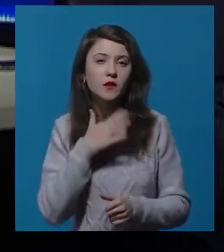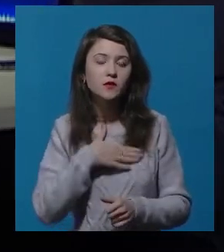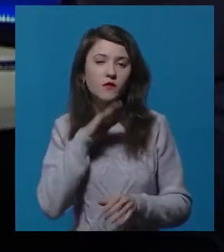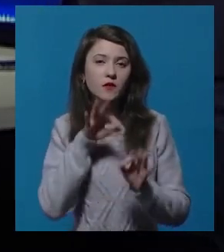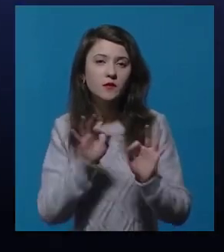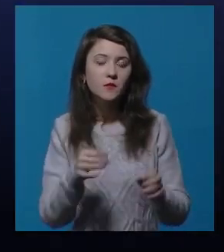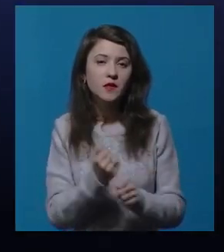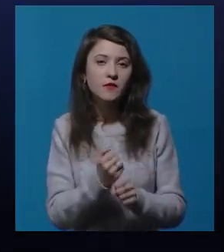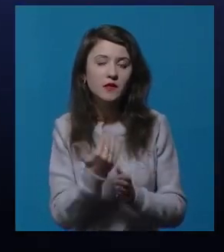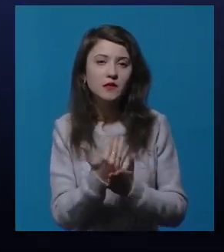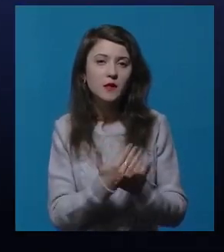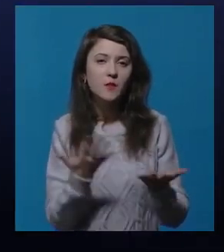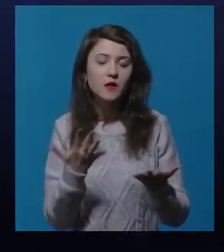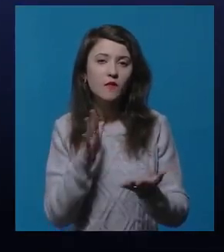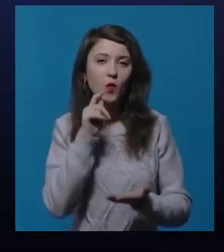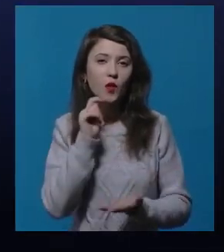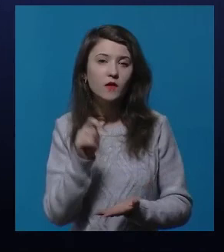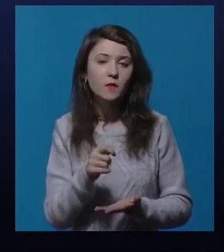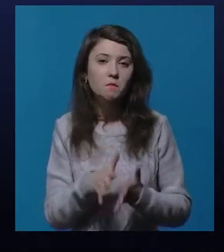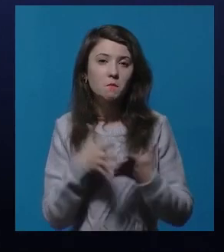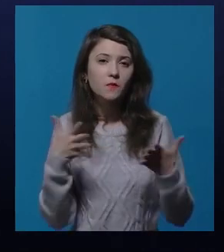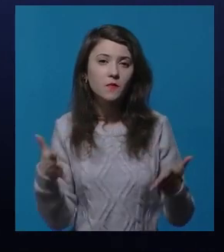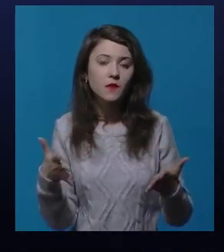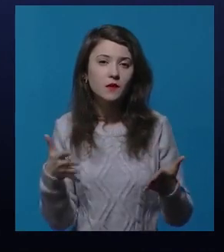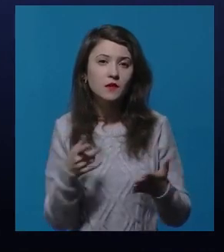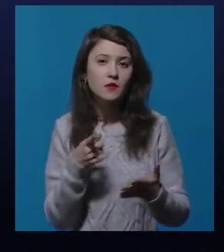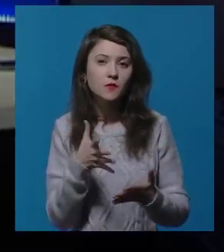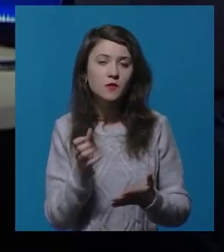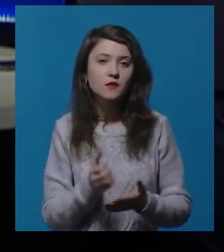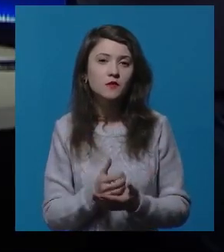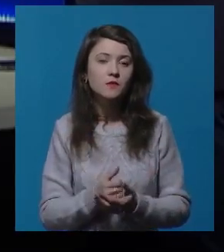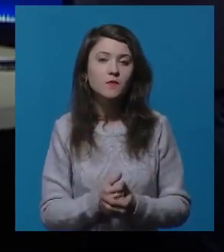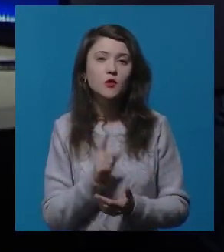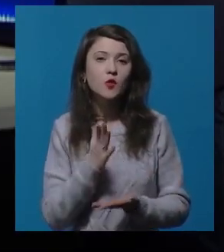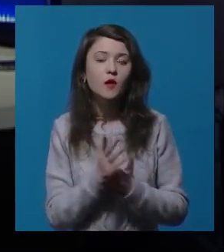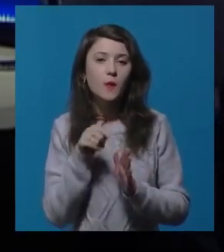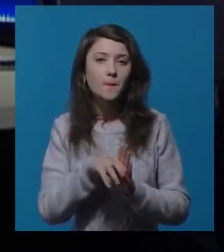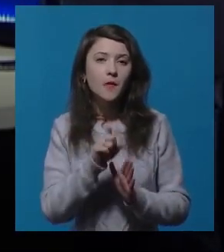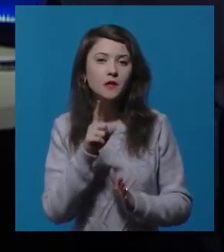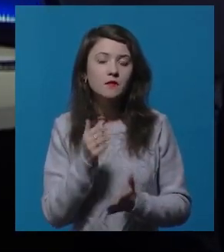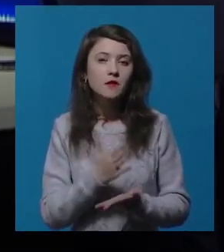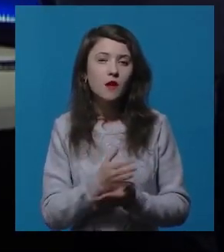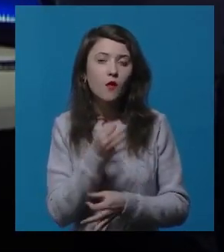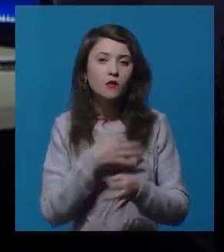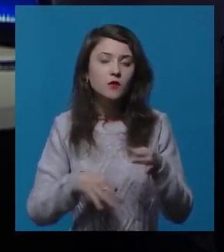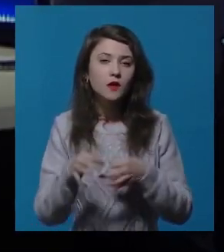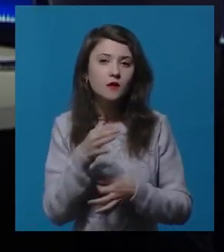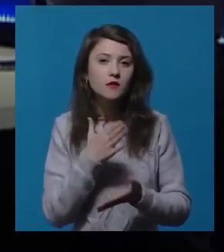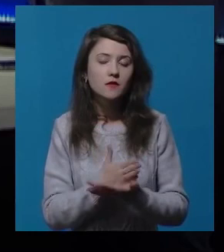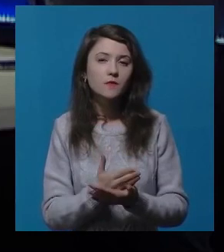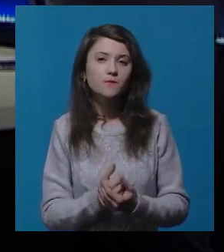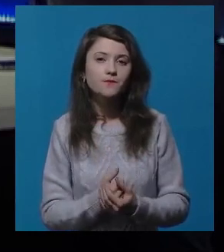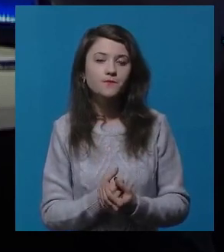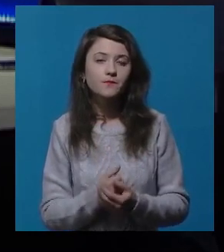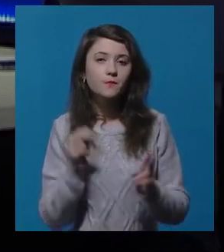працівники системи, яких в Україні більше 1500. Що є в тій базі? Та? Ну, є консультації з правових